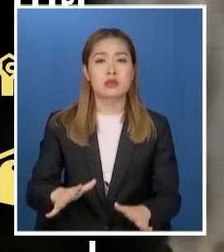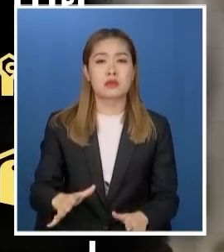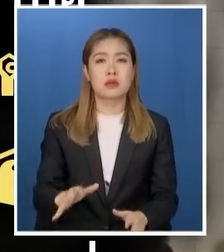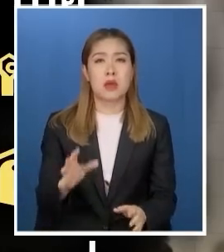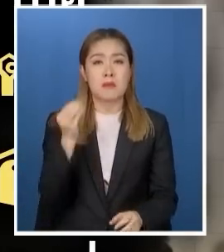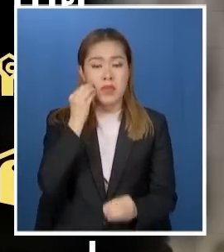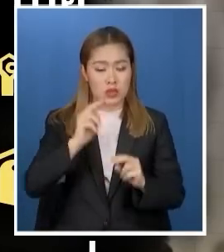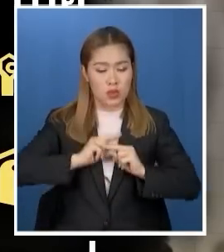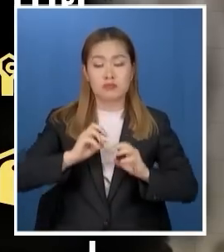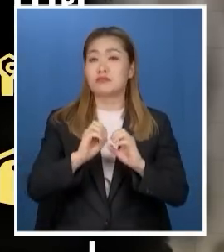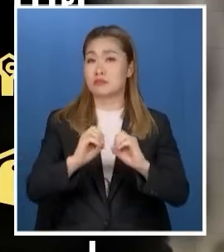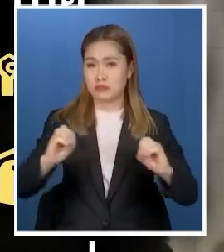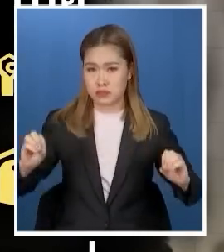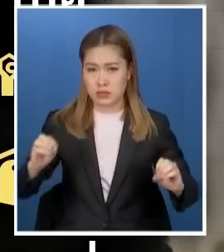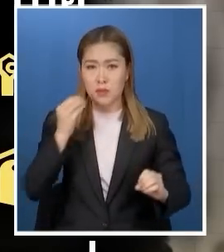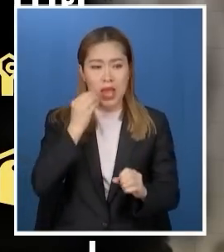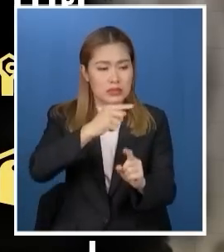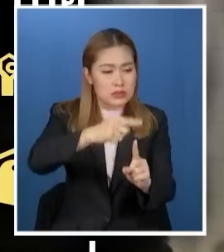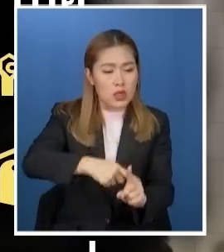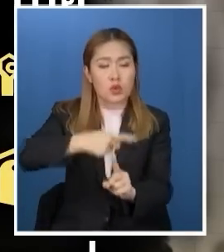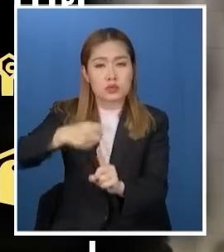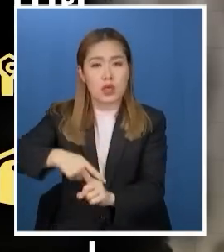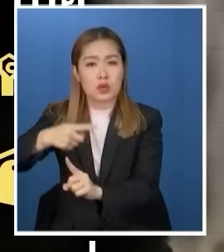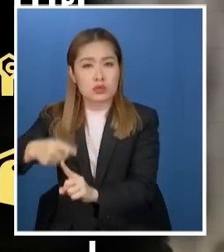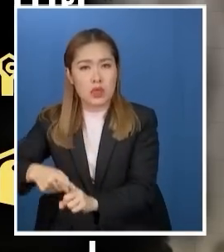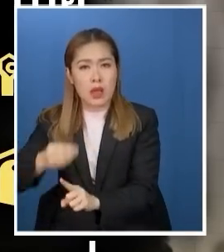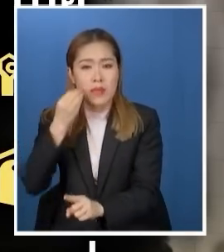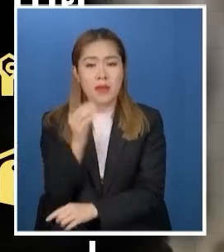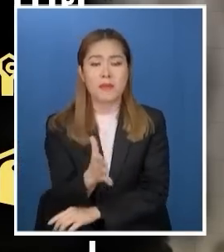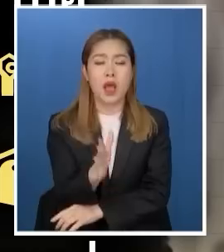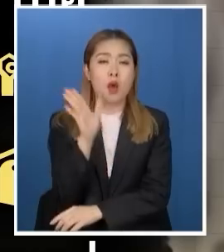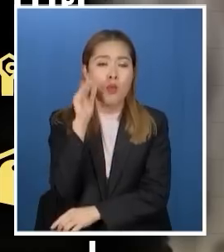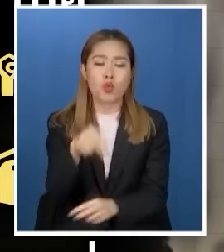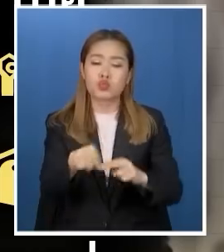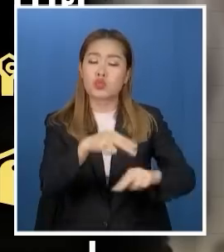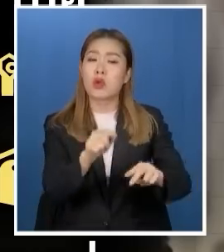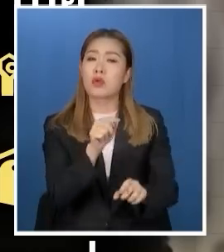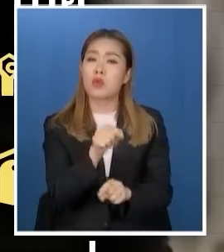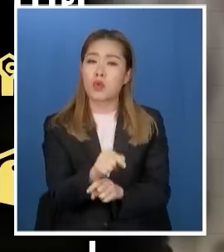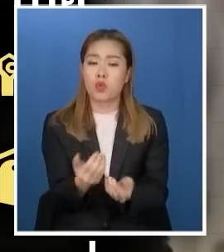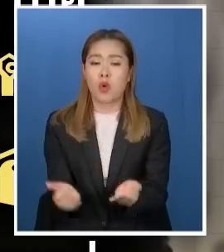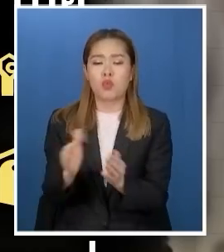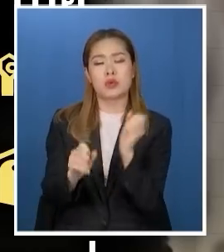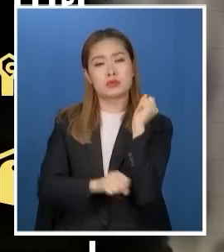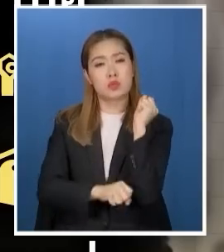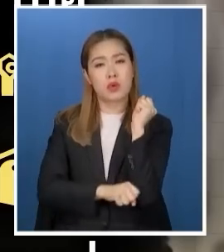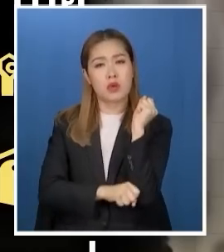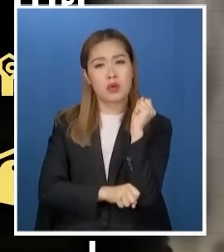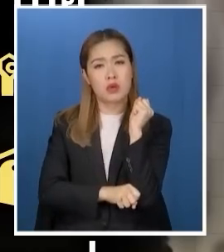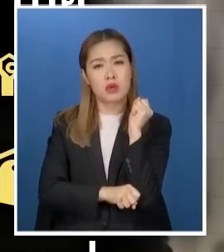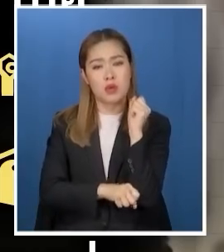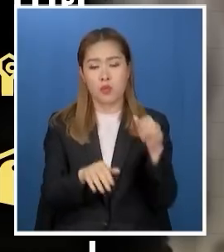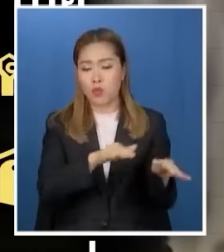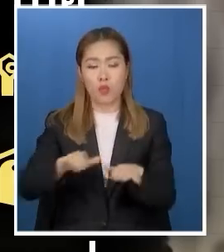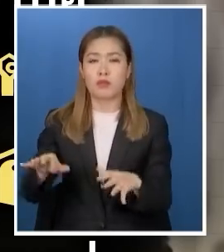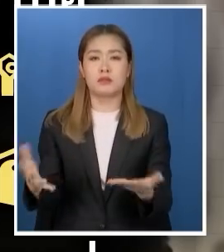ไม่เคยมีบ้านเป็นของตัวเองอยู่แต่บ้านเช่าอยู่แต่ตรงที่บ่อปลาที่พ่อเฝ้าหนูอยู่ในครอบครัวที่ลำบากแต่เด็กไม่มีความ